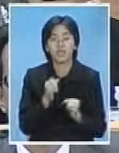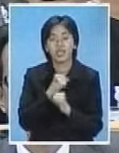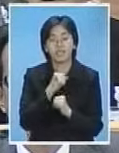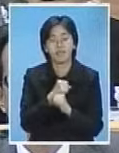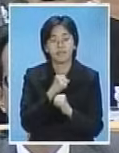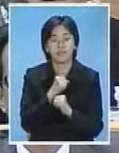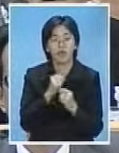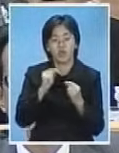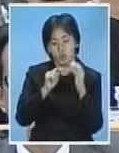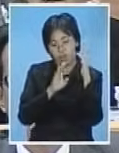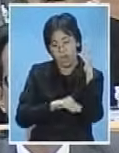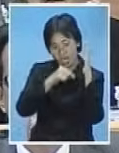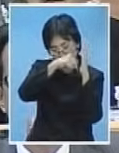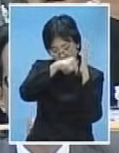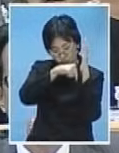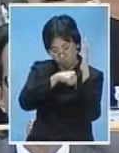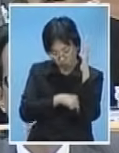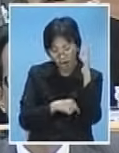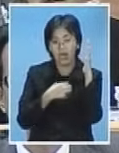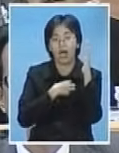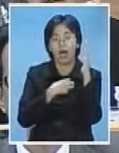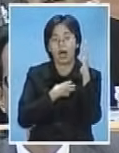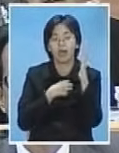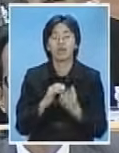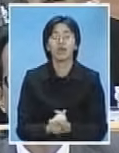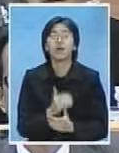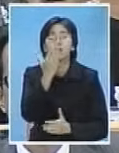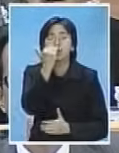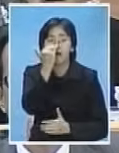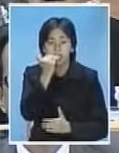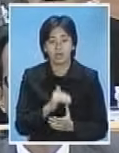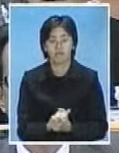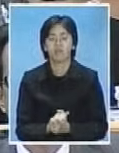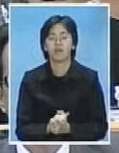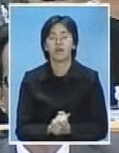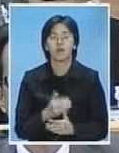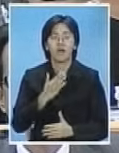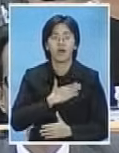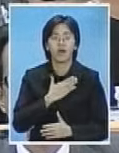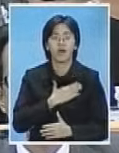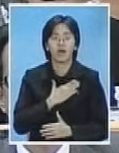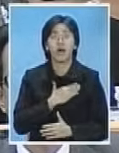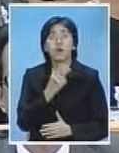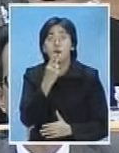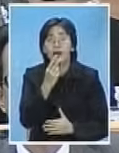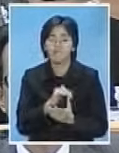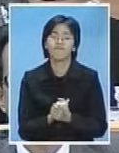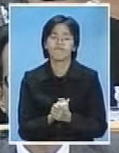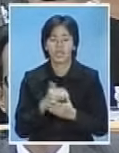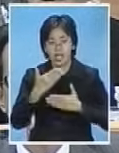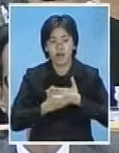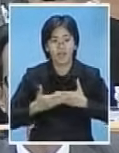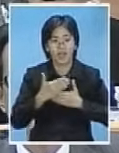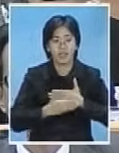ไปถึงจังหวัดภาคใต้ด้วยเพราะเหตุว่าเราดูจากการขนส่งทางรถ